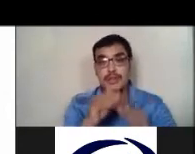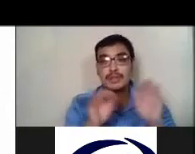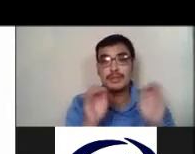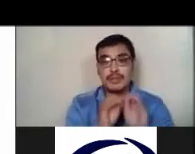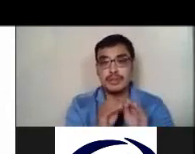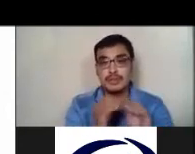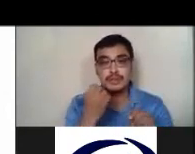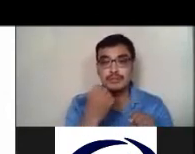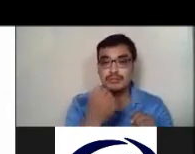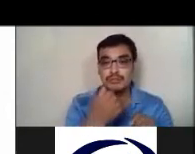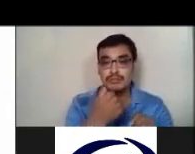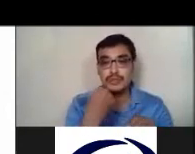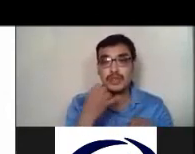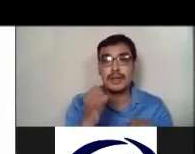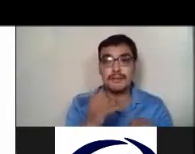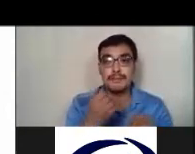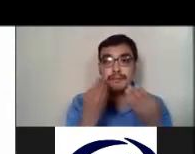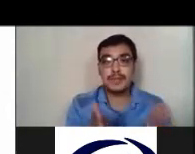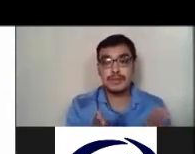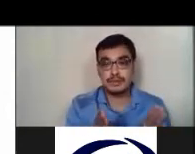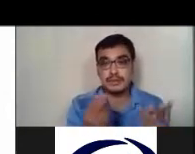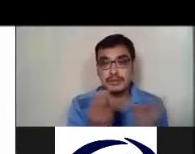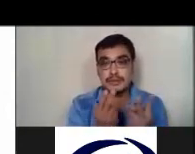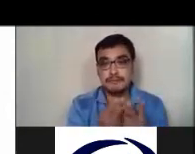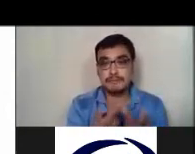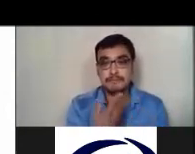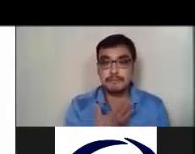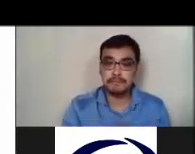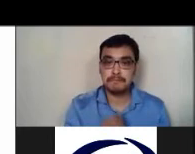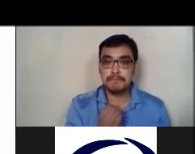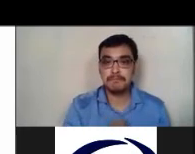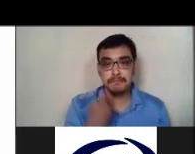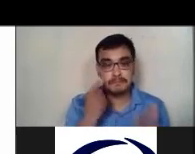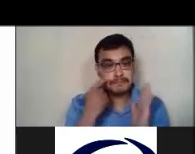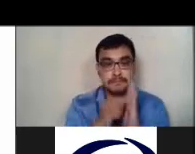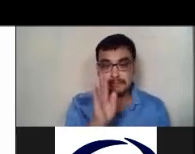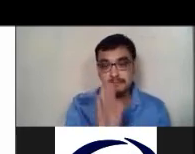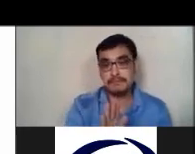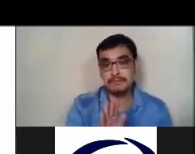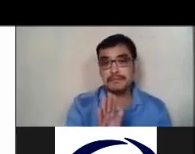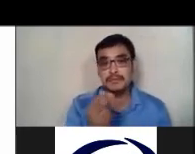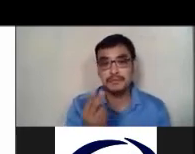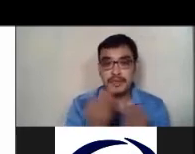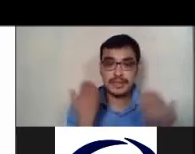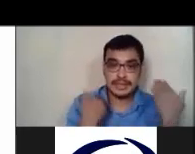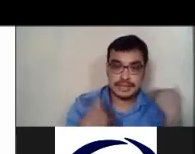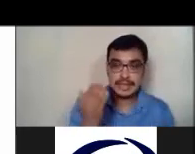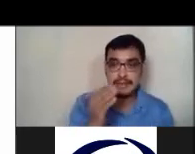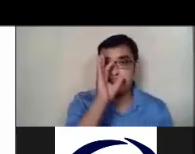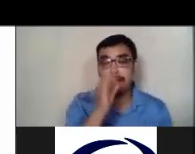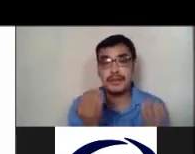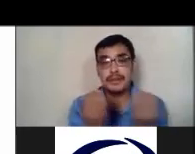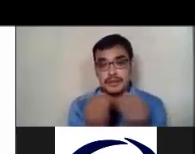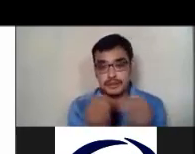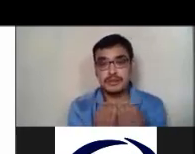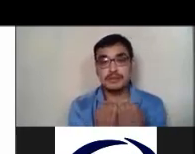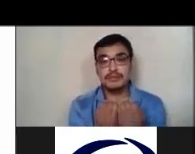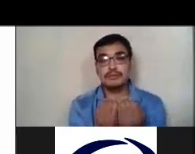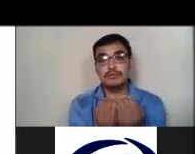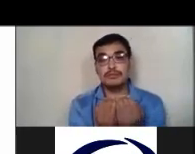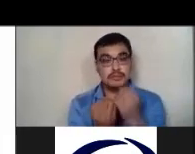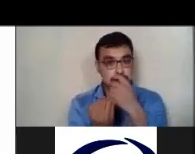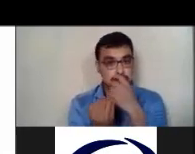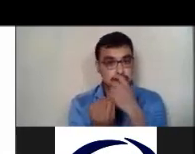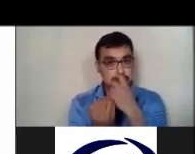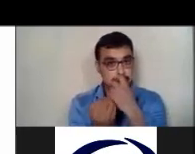नराम्रो बिग्रिएको सम्बन्ध भएकोमा डिप्रेसन धेरै देखिन्छ. र भायोलेन्स चाहिँ विशेष गरी